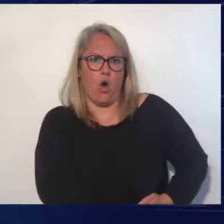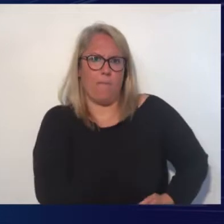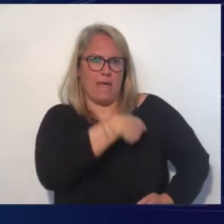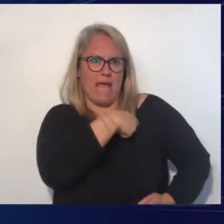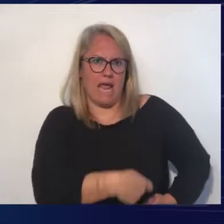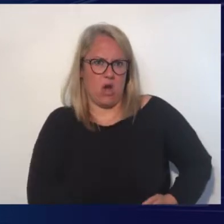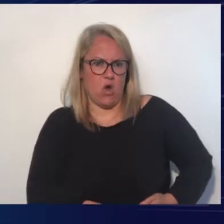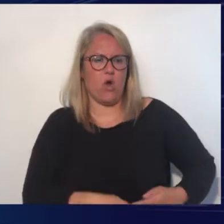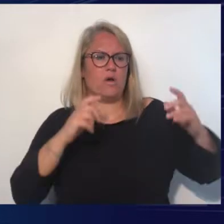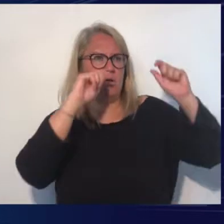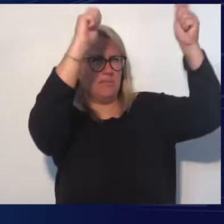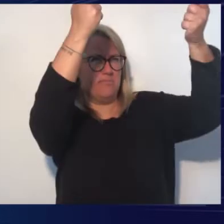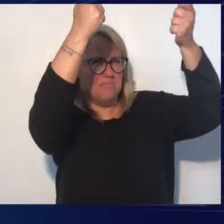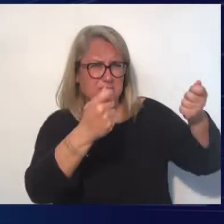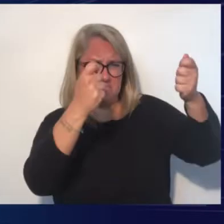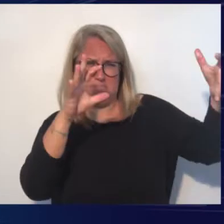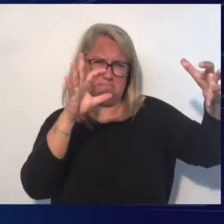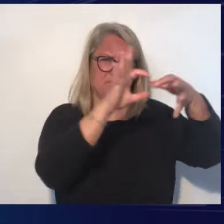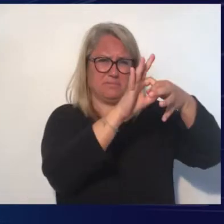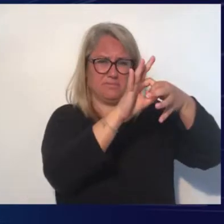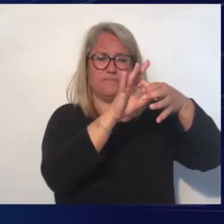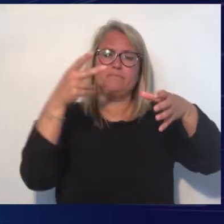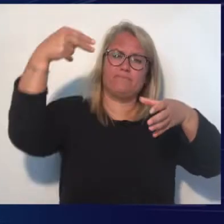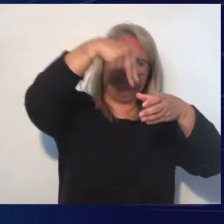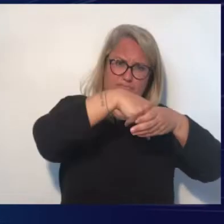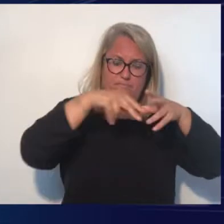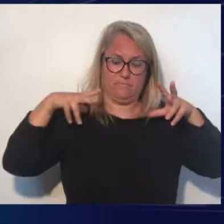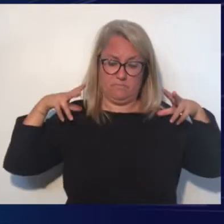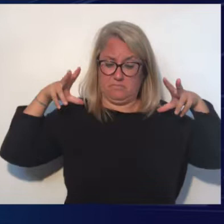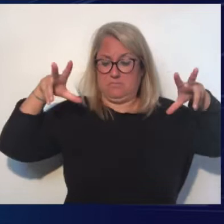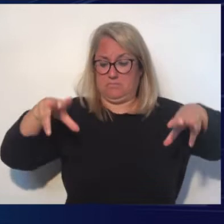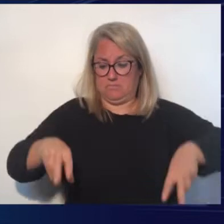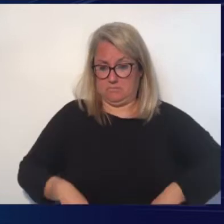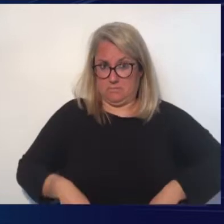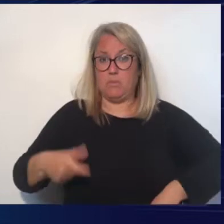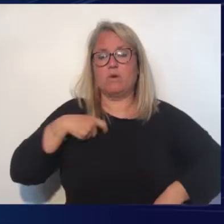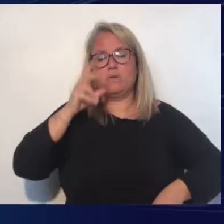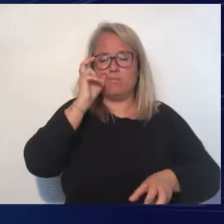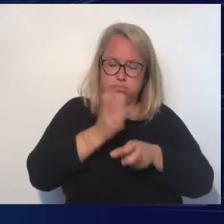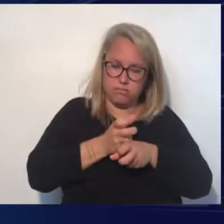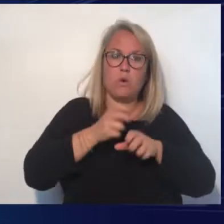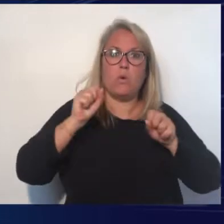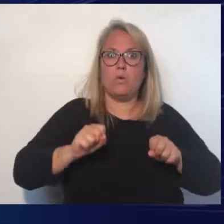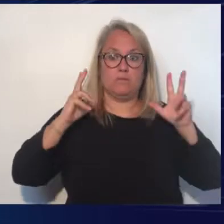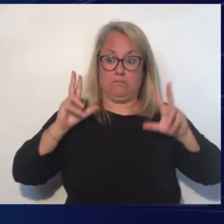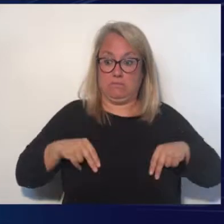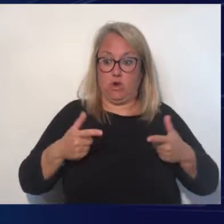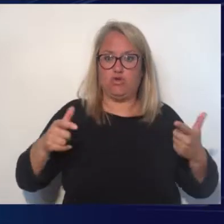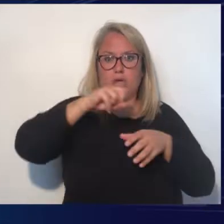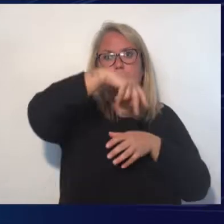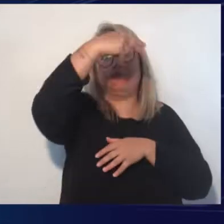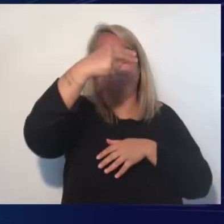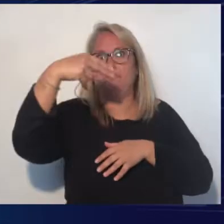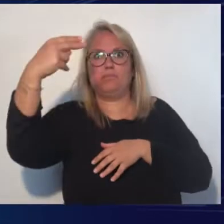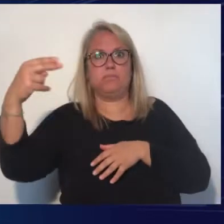nella loro piccola cabina, si fissano con delle cinghie per evitare che durante il sonno possano fluttuare fuori dal sacco a pelo e